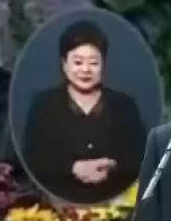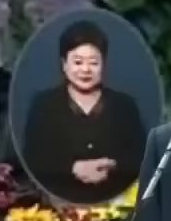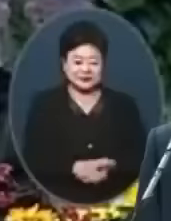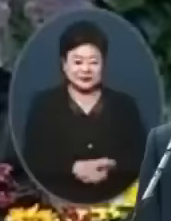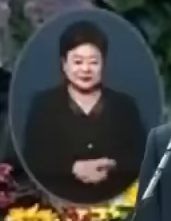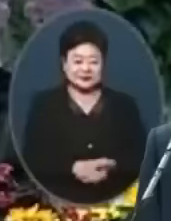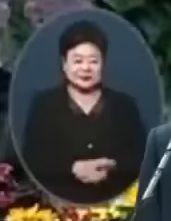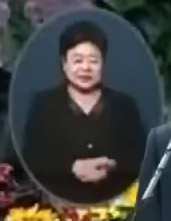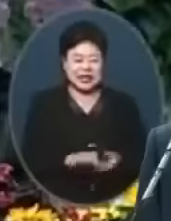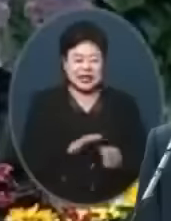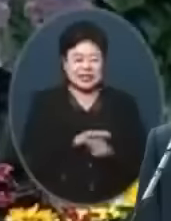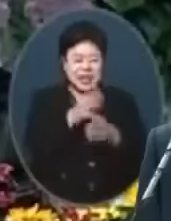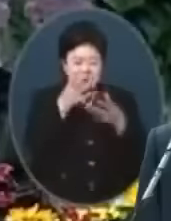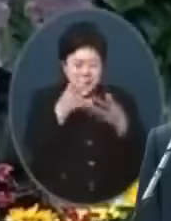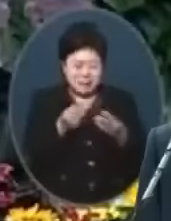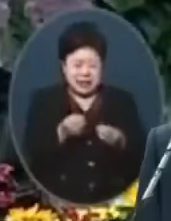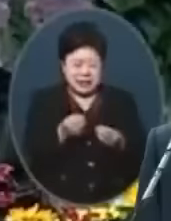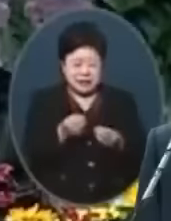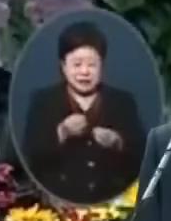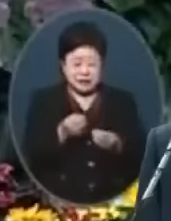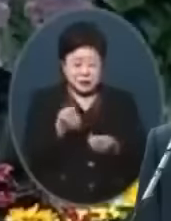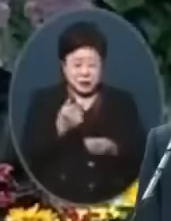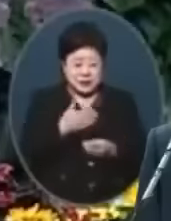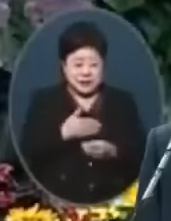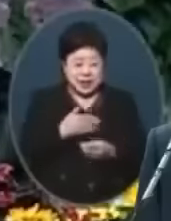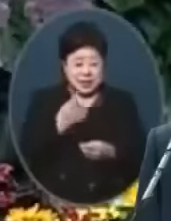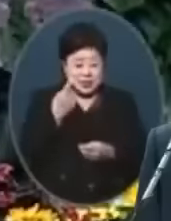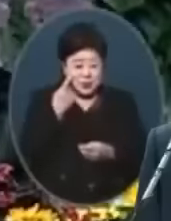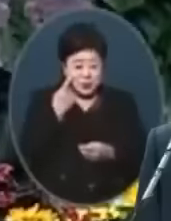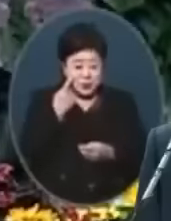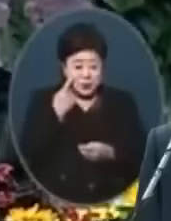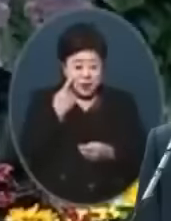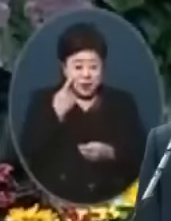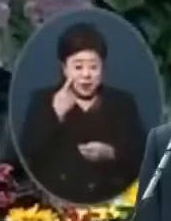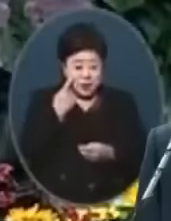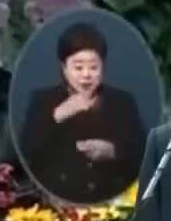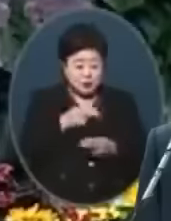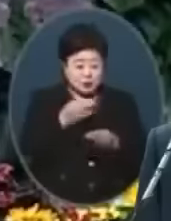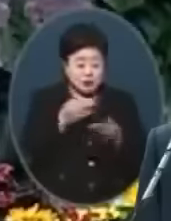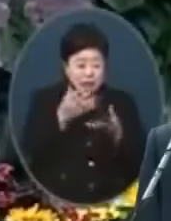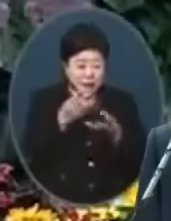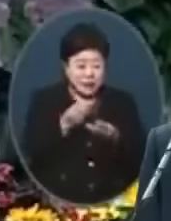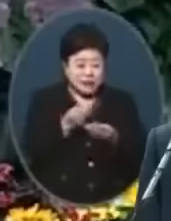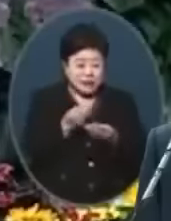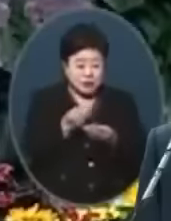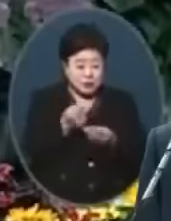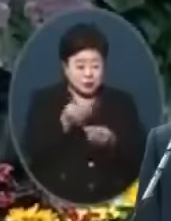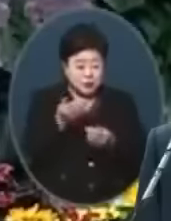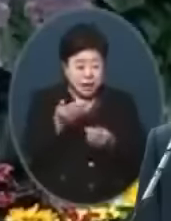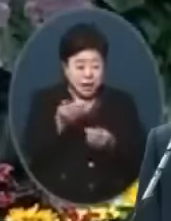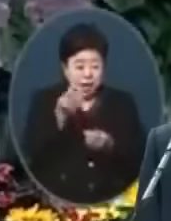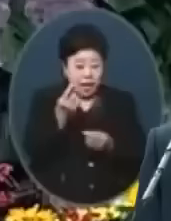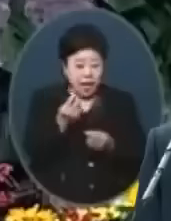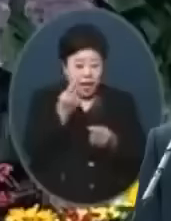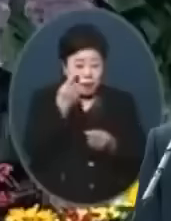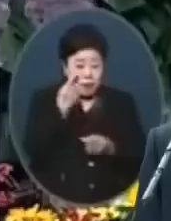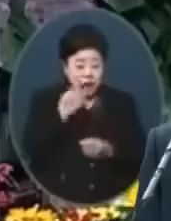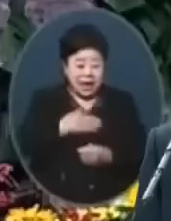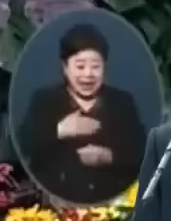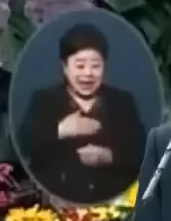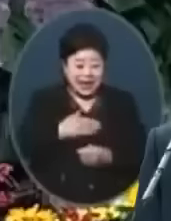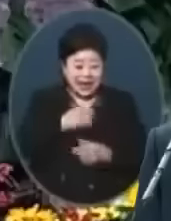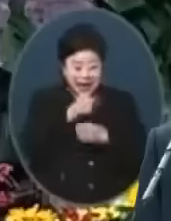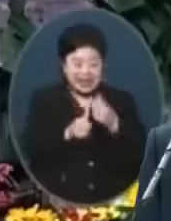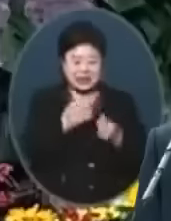얼마나 사랑하는가를 알려면 얼마나 선물을 드리는가를 알아보면 되는 것입니다. 하나님께서